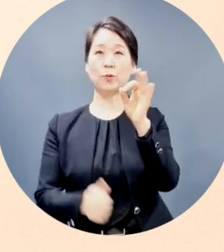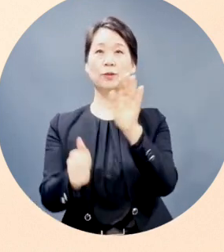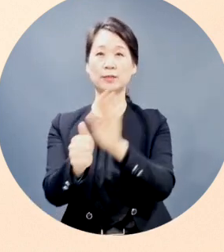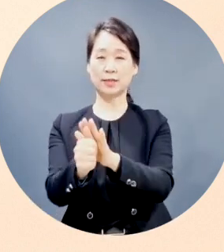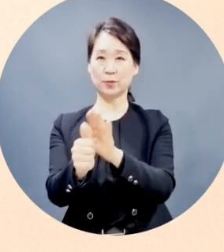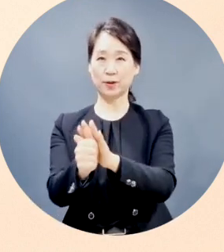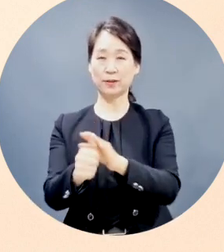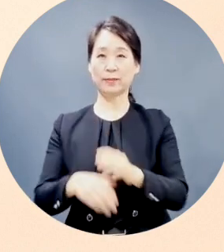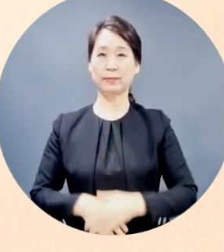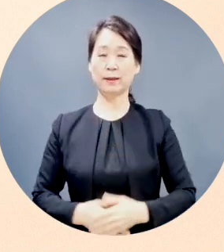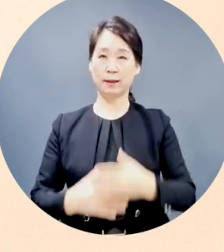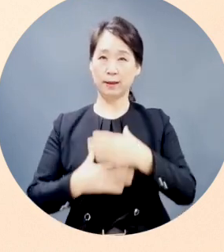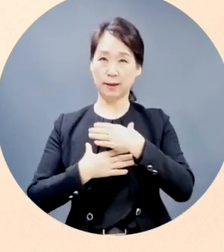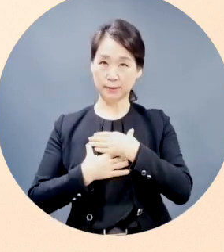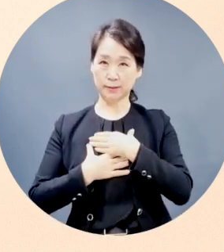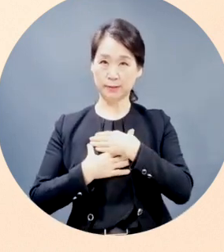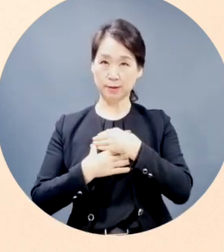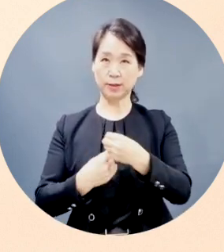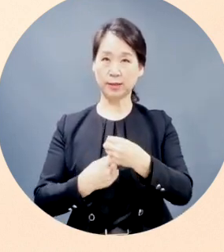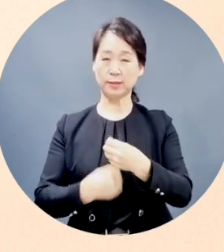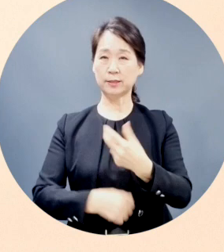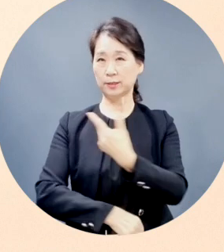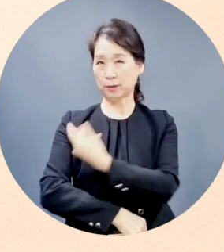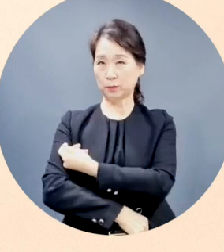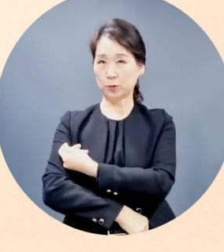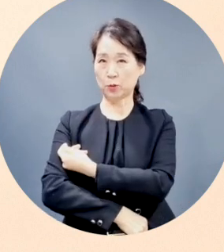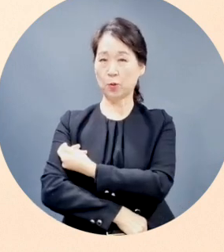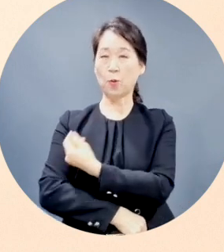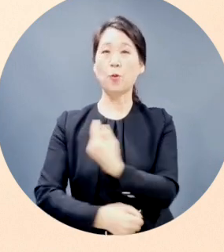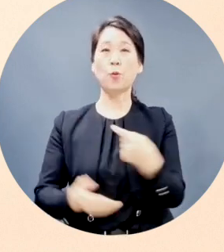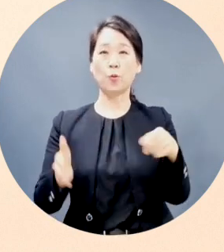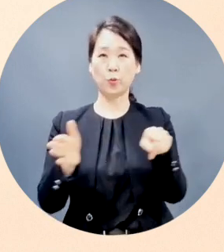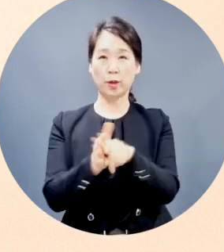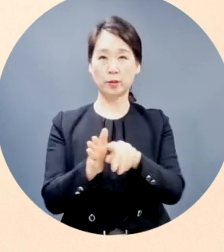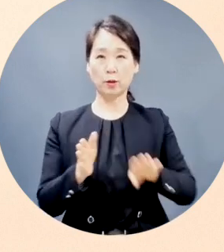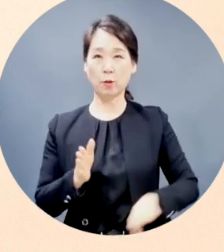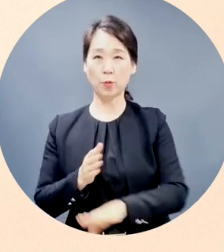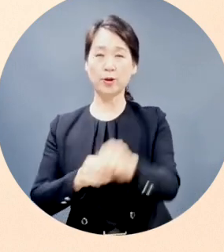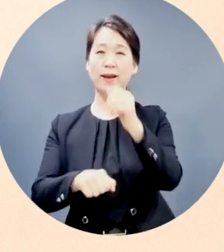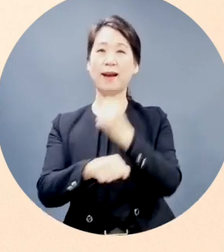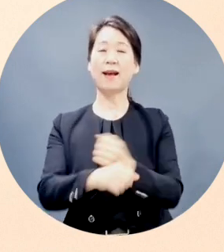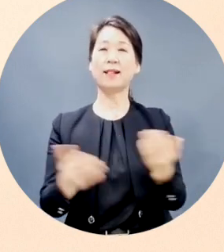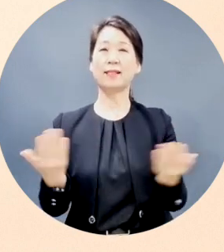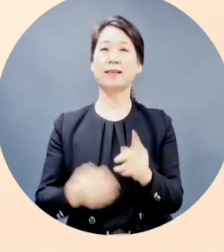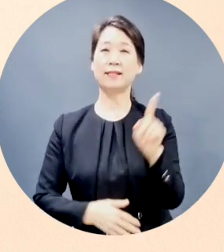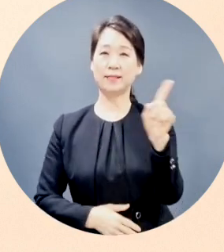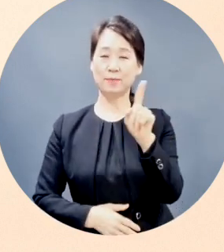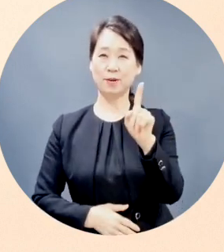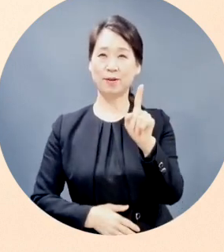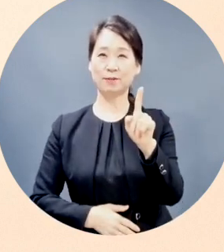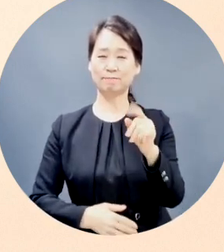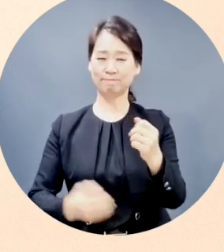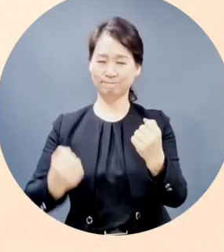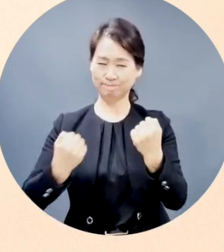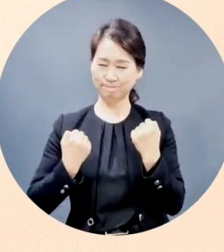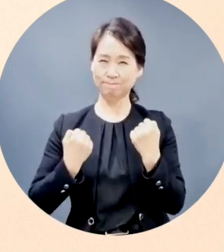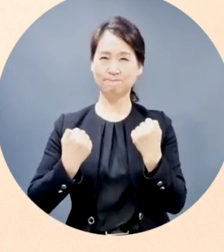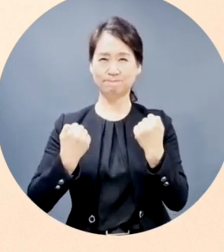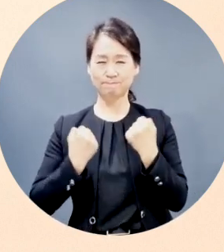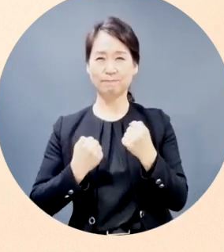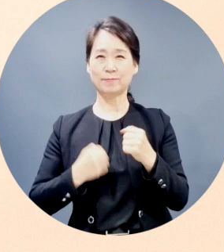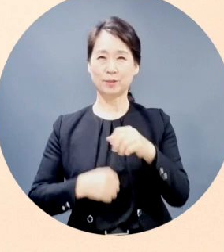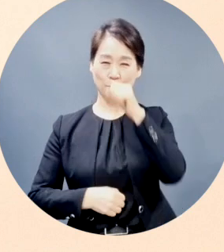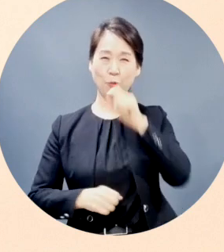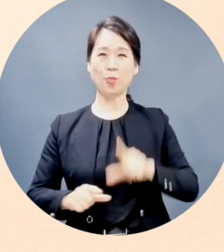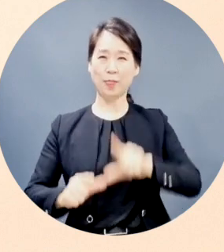지원합니다. 안전한 자궁경부암 예방접종을 위해 우리는 어떻게 해야 할까요? 먼저 몸의